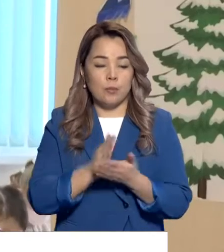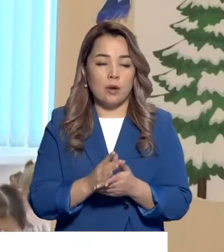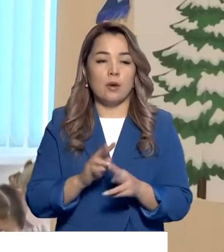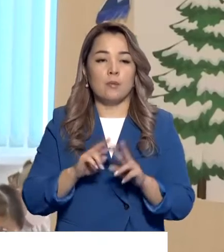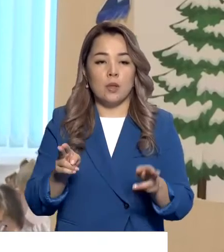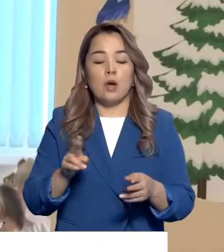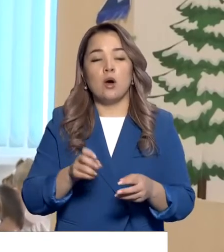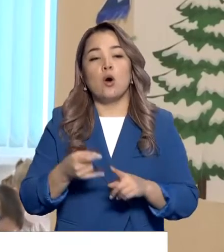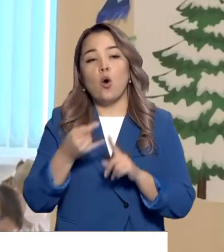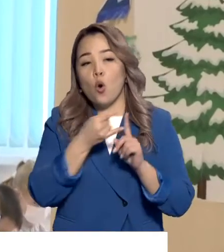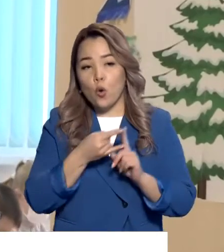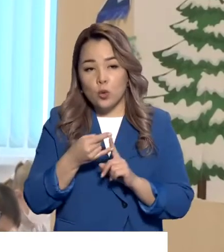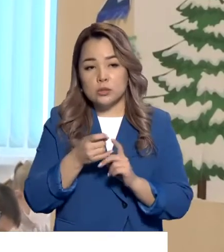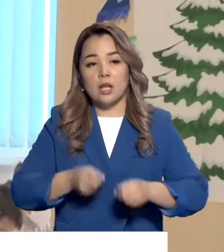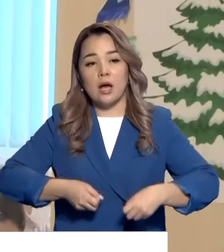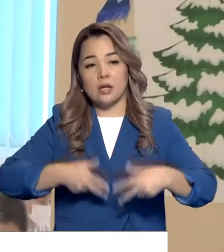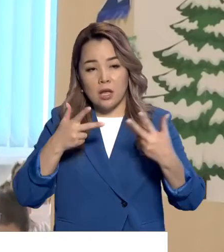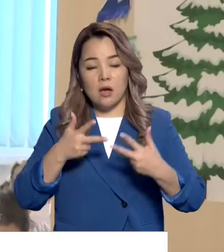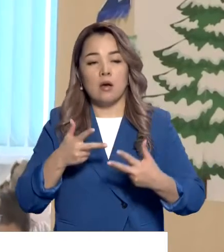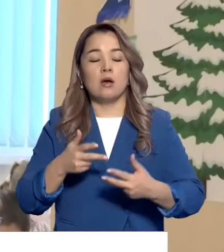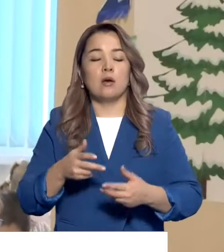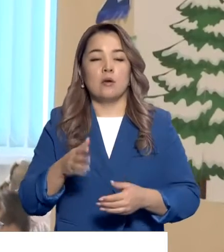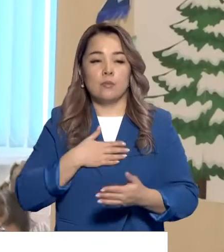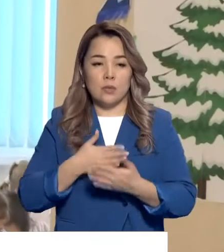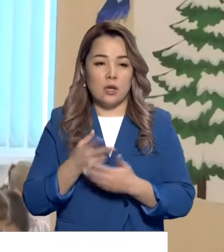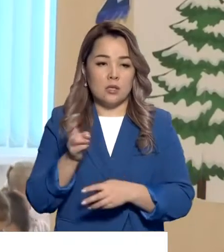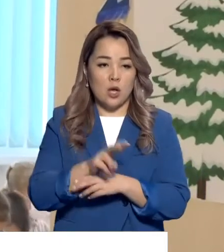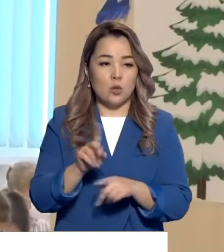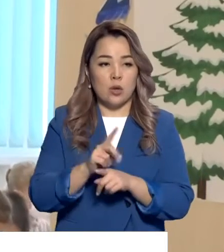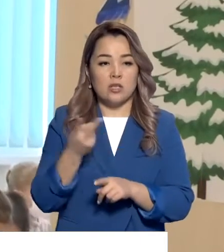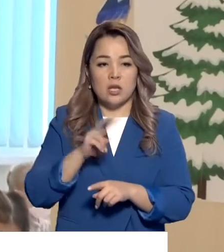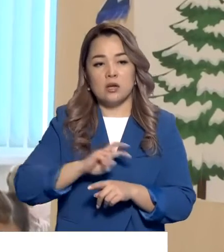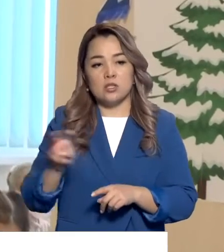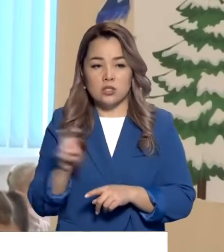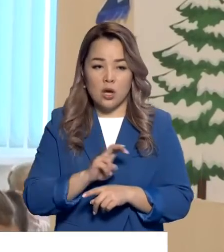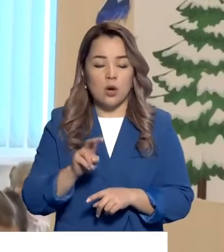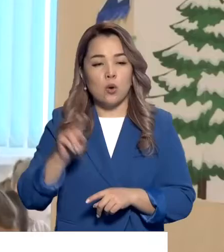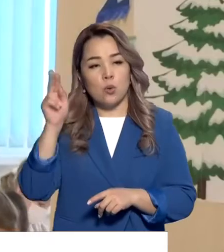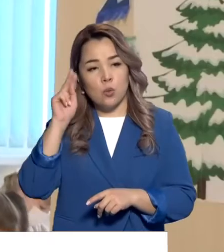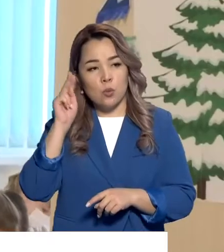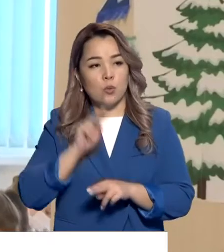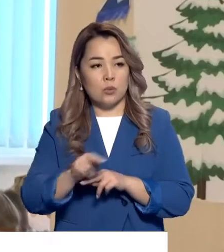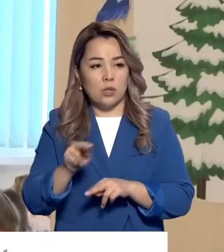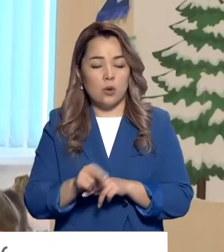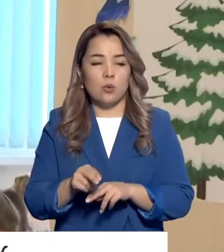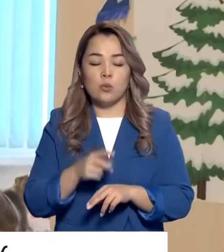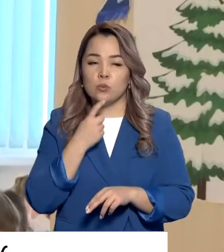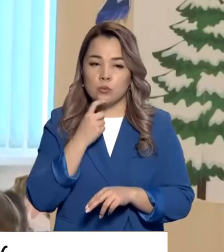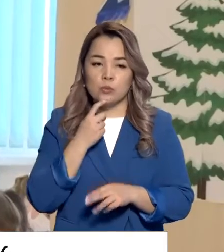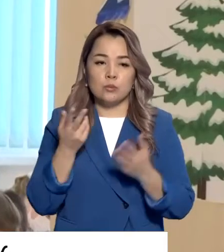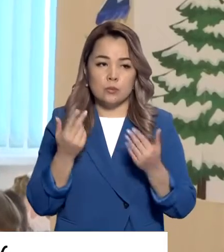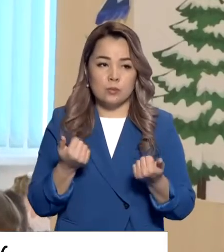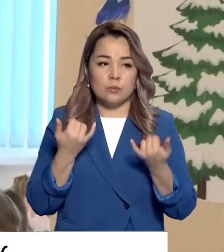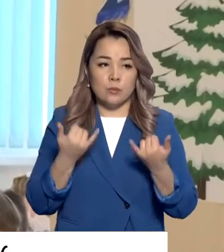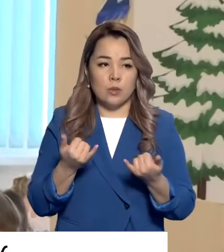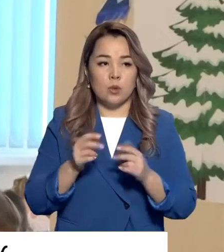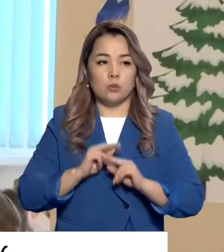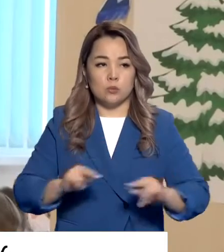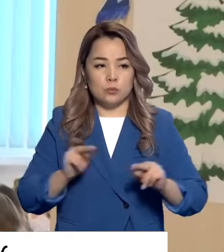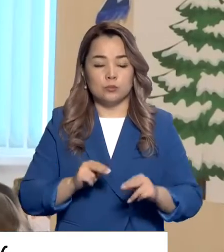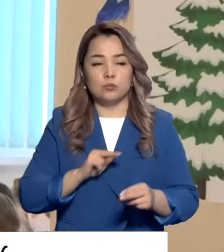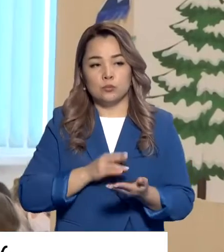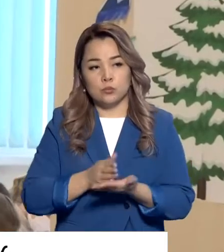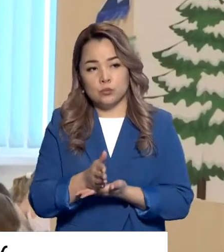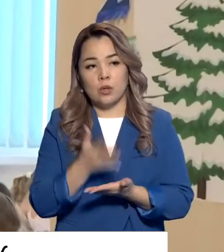Онлайн оқуға да, офлайнға да үлгеруге тиістін. Әрине, екі жақта жұмыс істеу қиындау. Оқушы көп. Бірақ ұстаздық жолды таңдағаннан